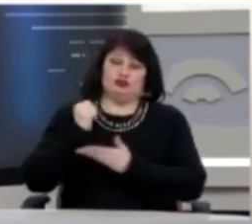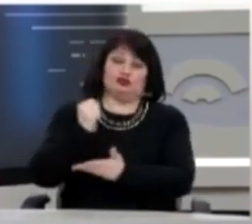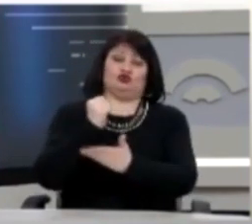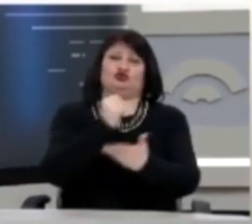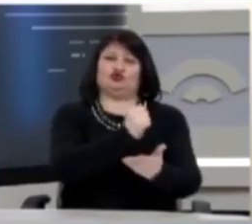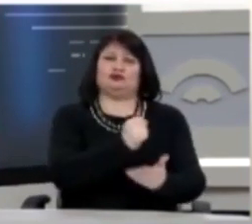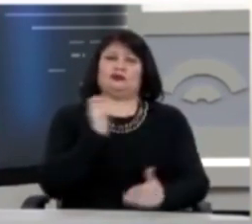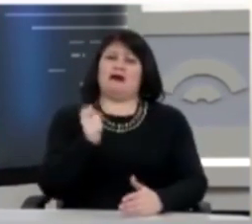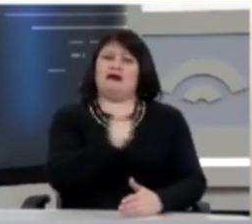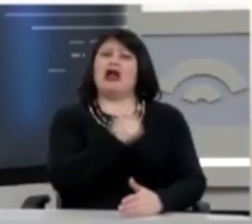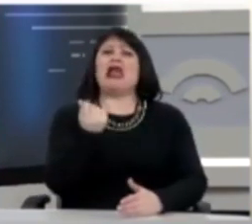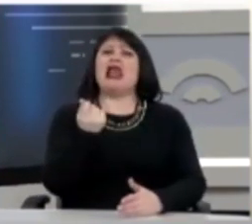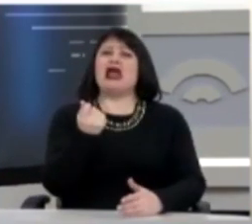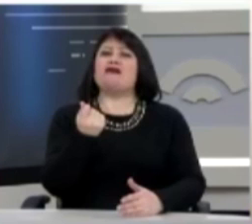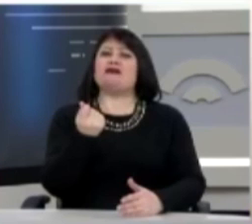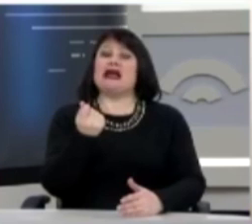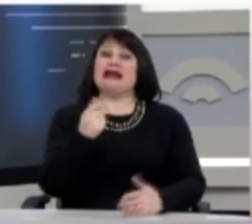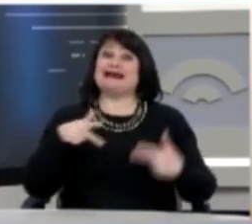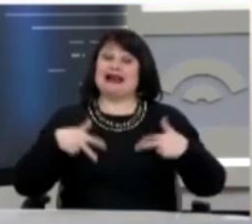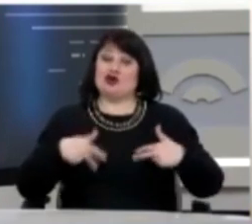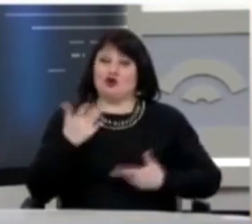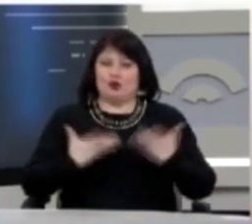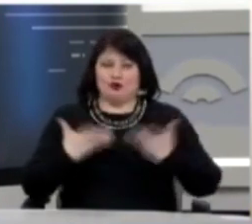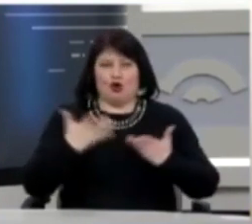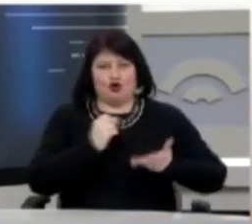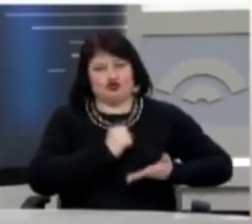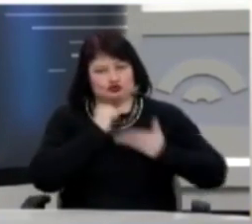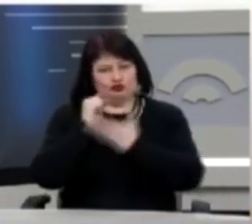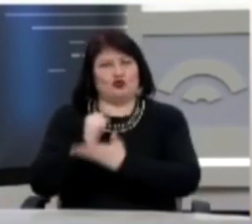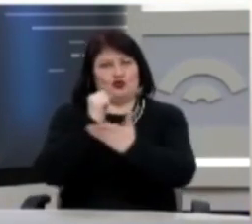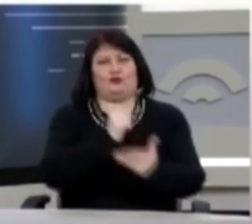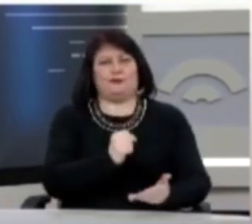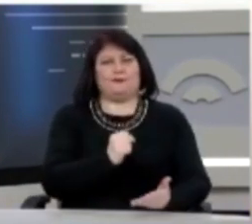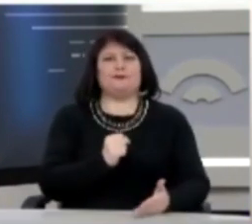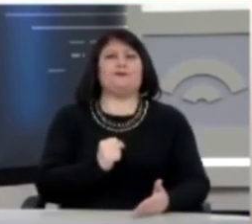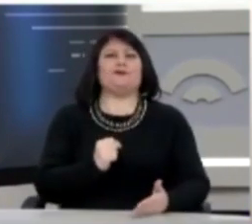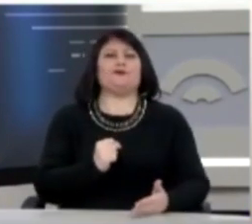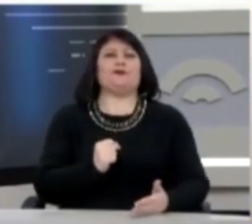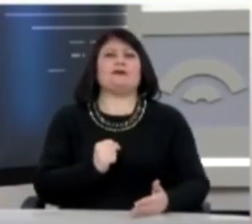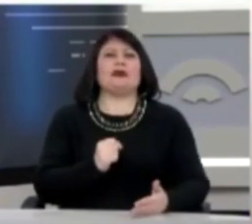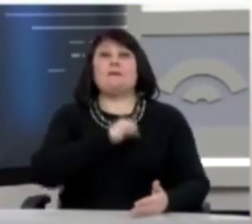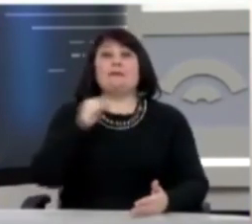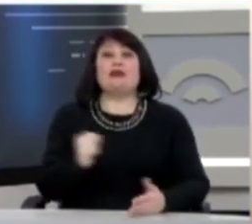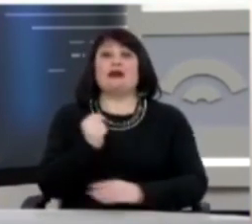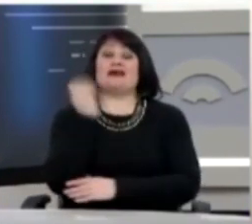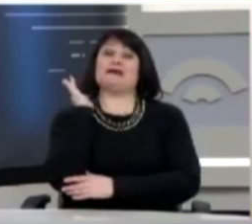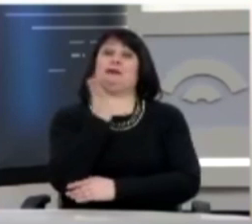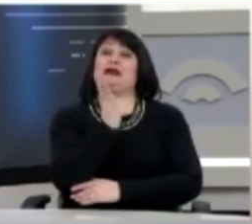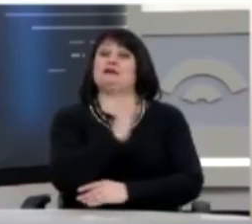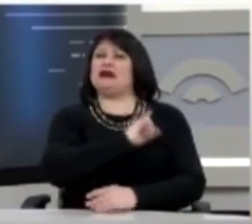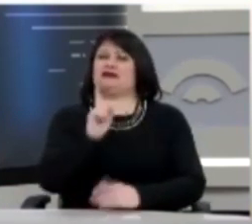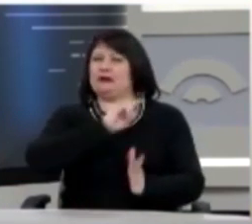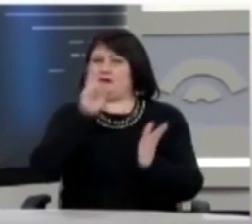με χρηματοδότηση μέσα από τον κρατικό προϋπολογισμό και την απαγόρευση επιβολής πειθαρχικών ποινών σε